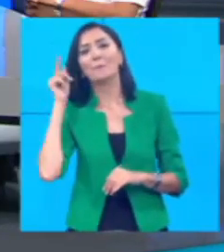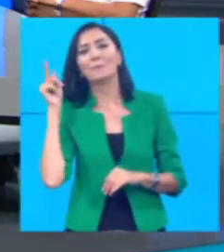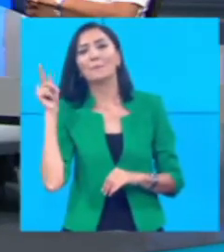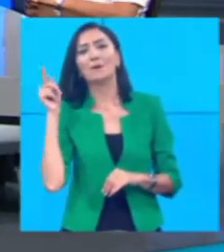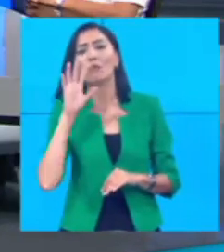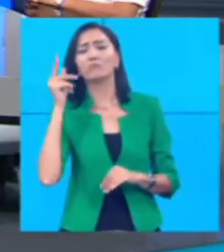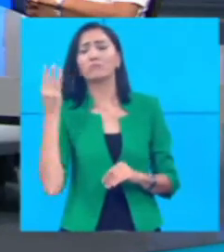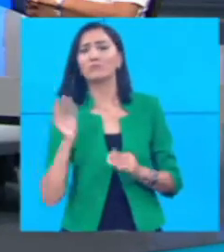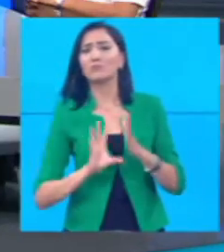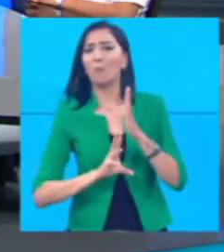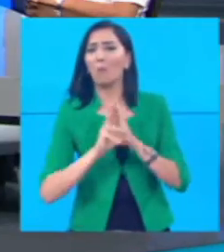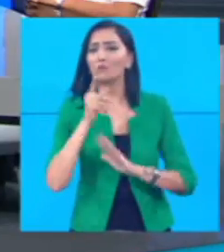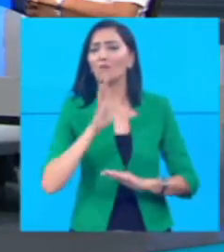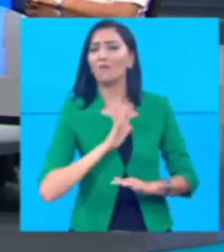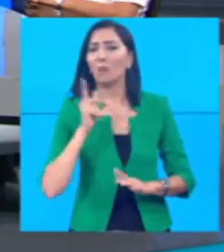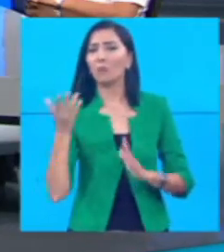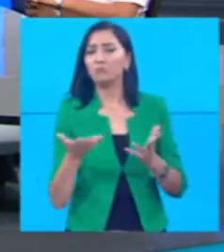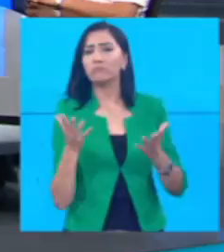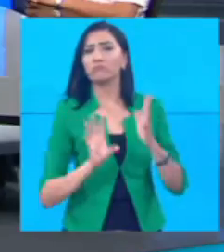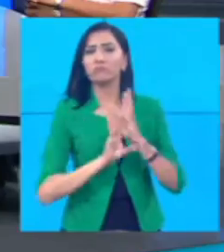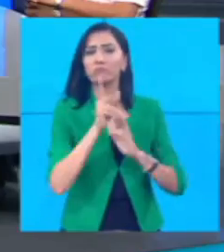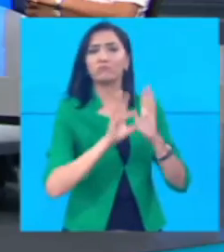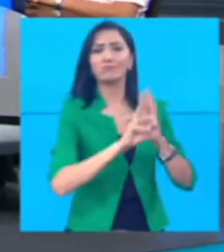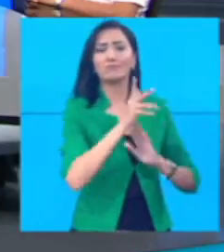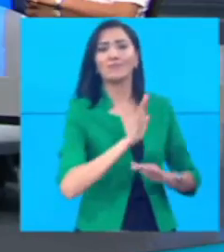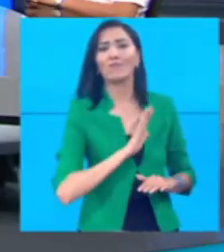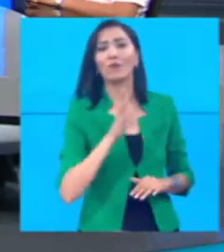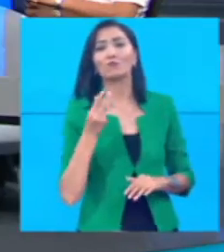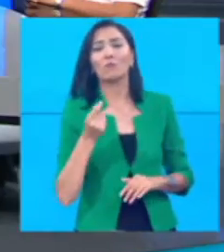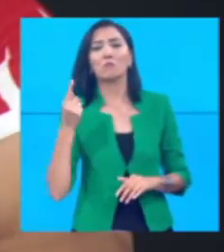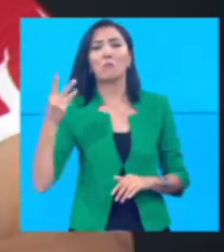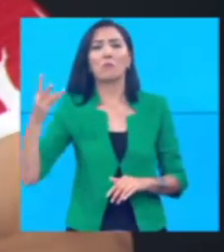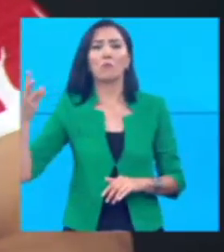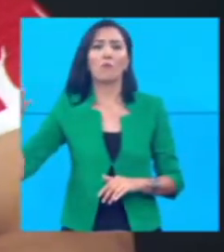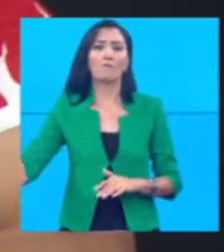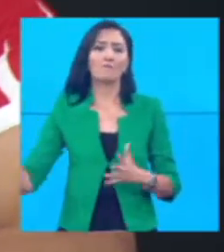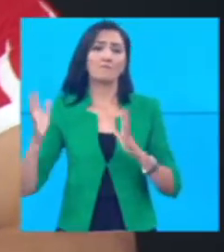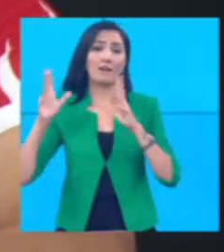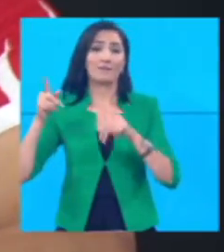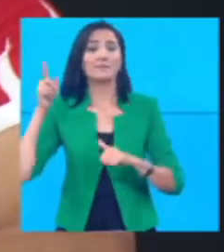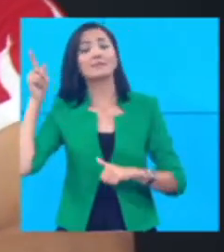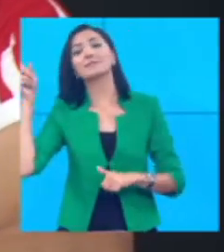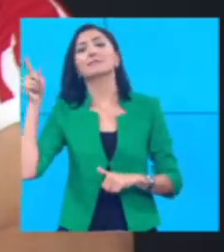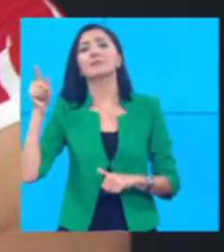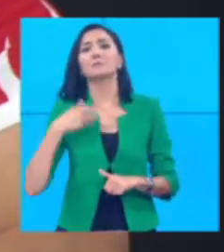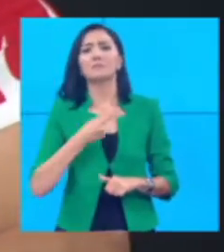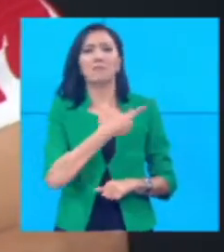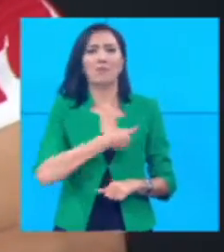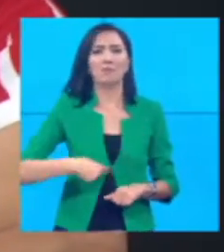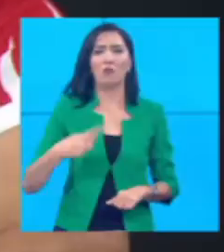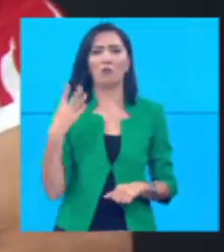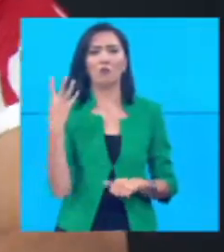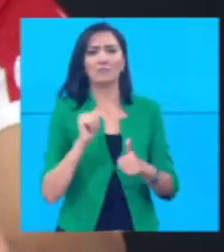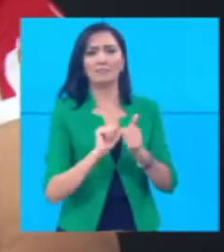Amerika. Ya onlar nasıl bu kadar başarılı? Fabrika gibi üretiyorlar devamlı. Nasıl bu kadar başarılı olabiliyorlar? Çok sayı çok. Yani şimdi hani atıyorum